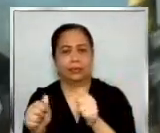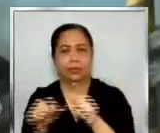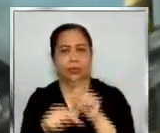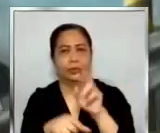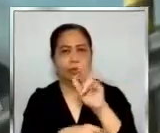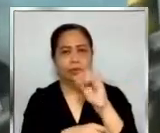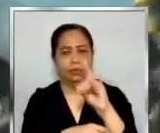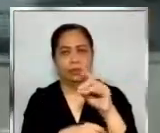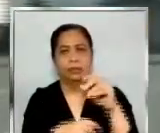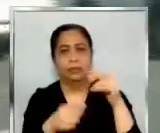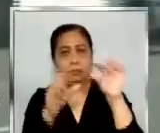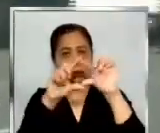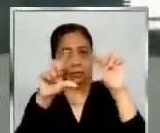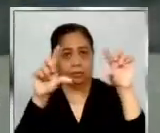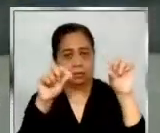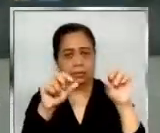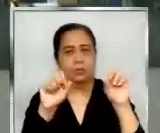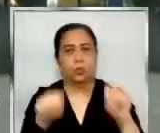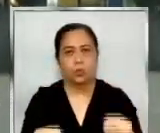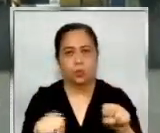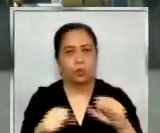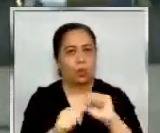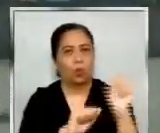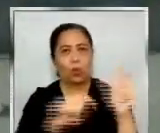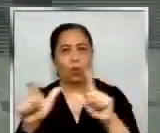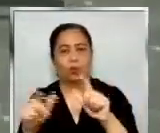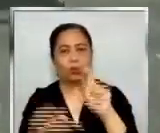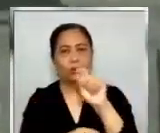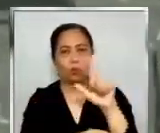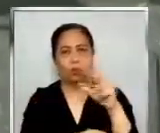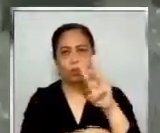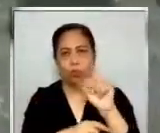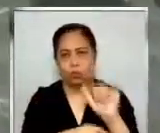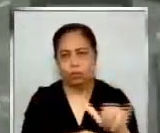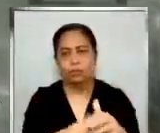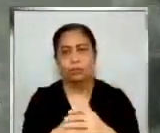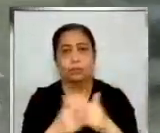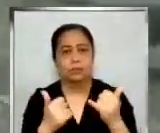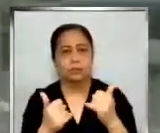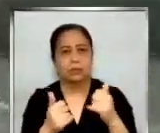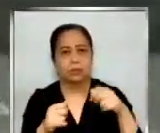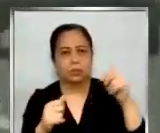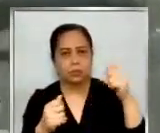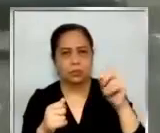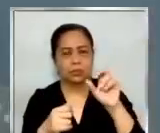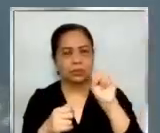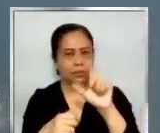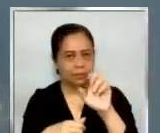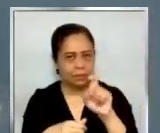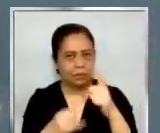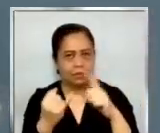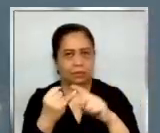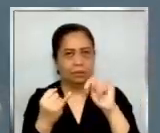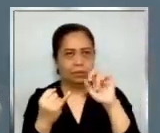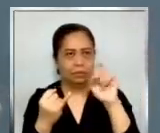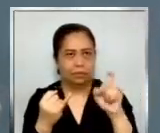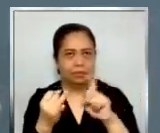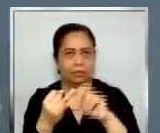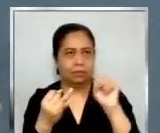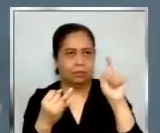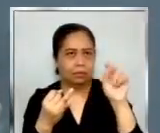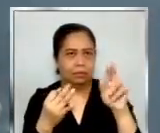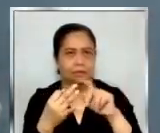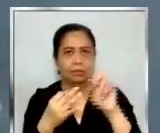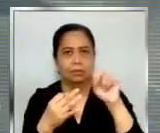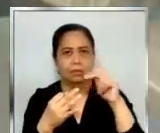sticker na pupwede sa lahat ng tollway. Sa ngayon, ang auto-sweep pa lang ng SLEX na EX, Star, Skyway at